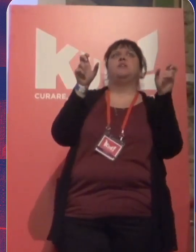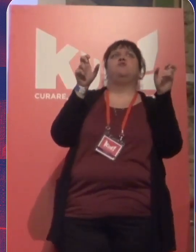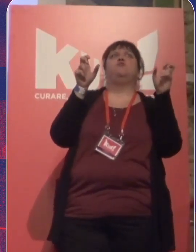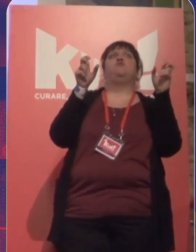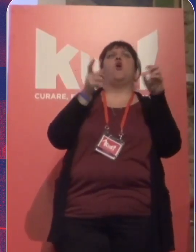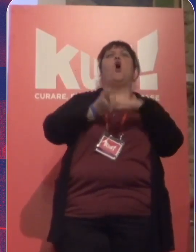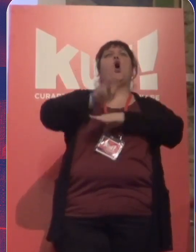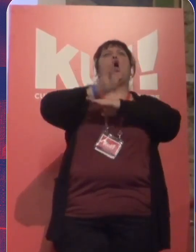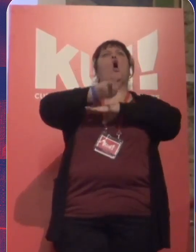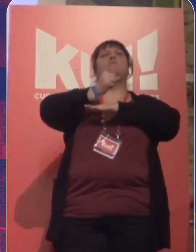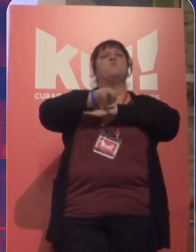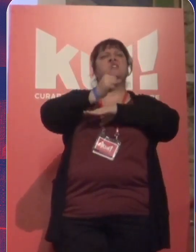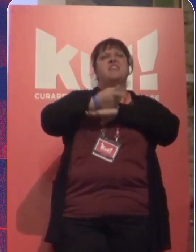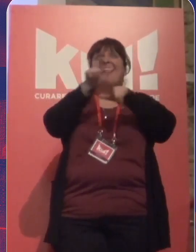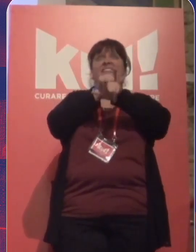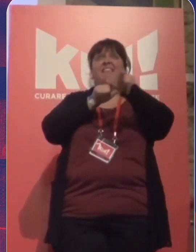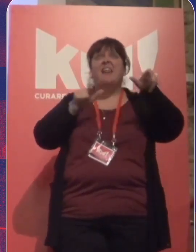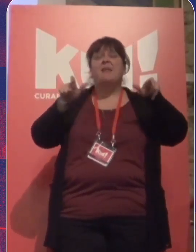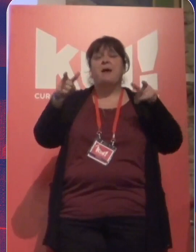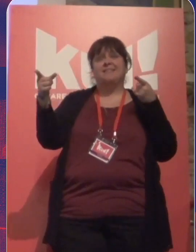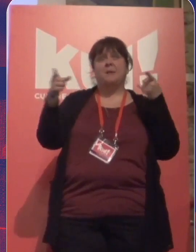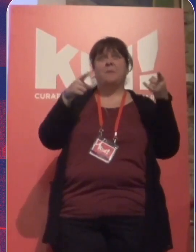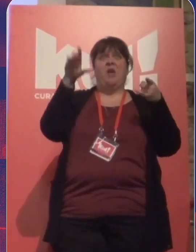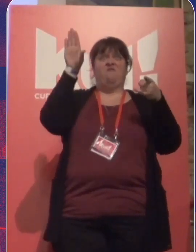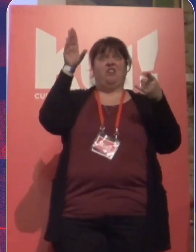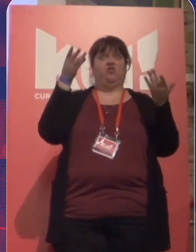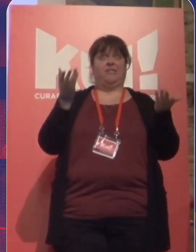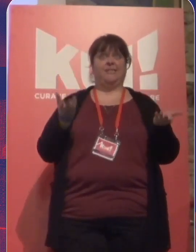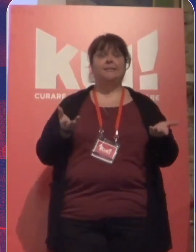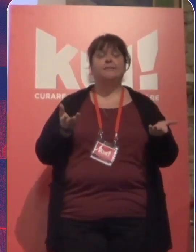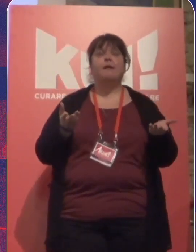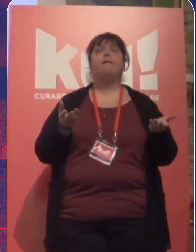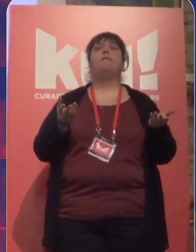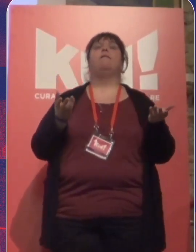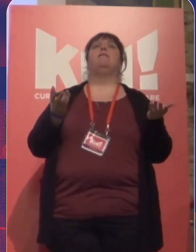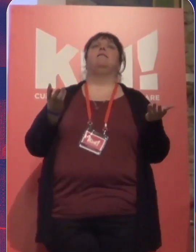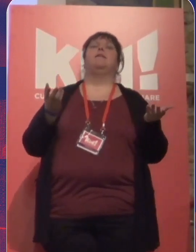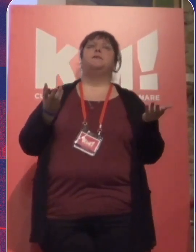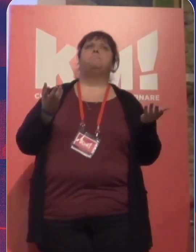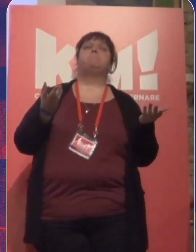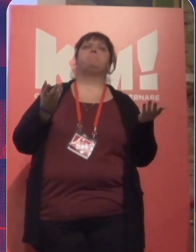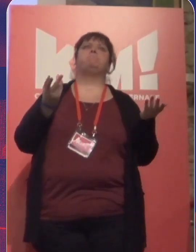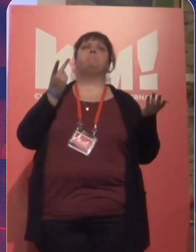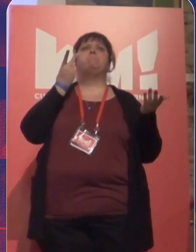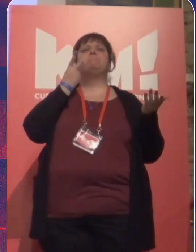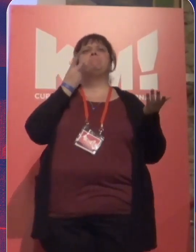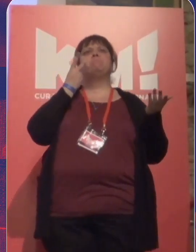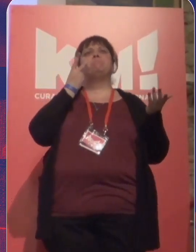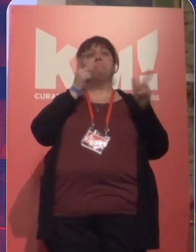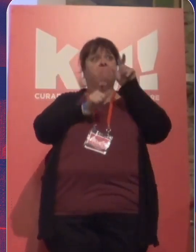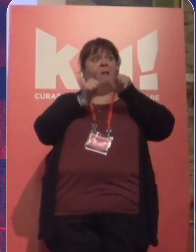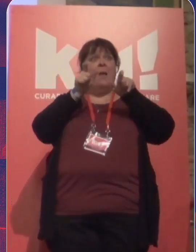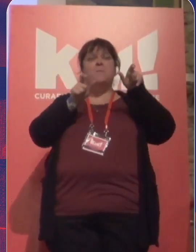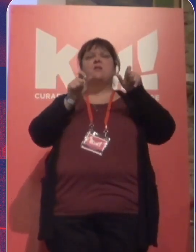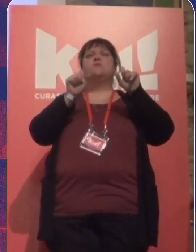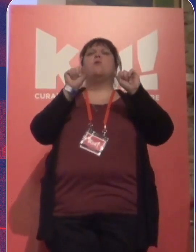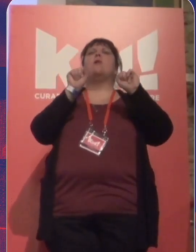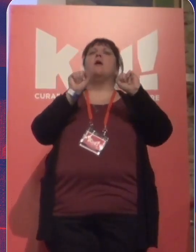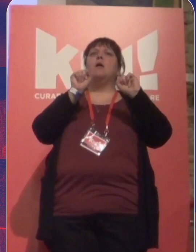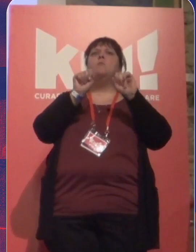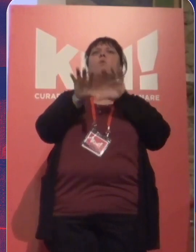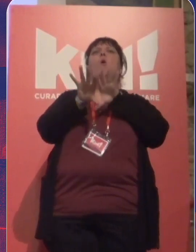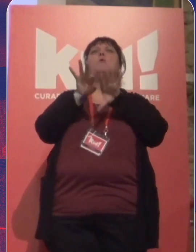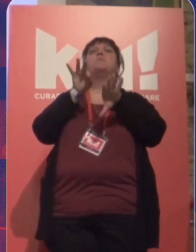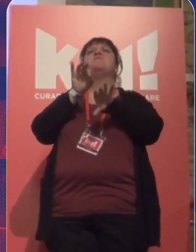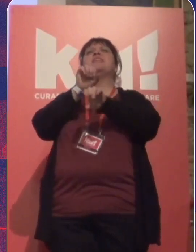nell'epoca del fascismo cioè l'idea gli esseri umani possono anche preferire le catene alla libertà